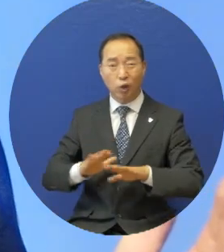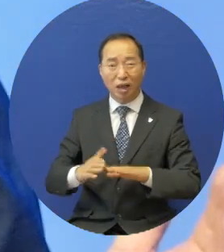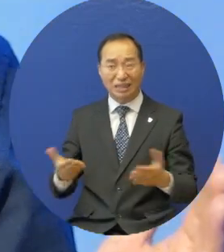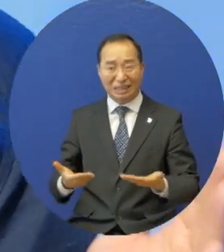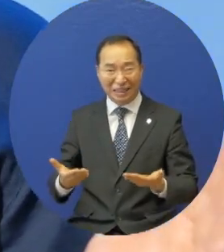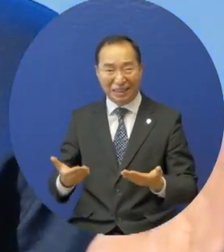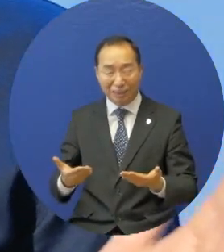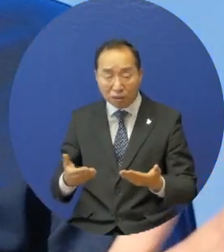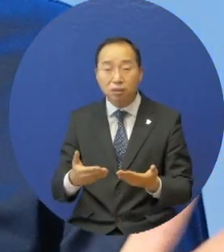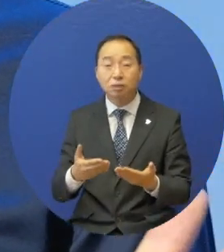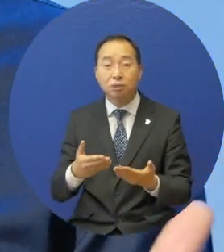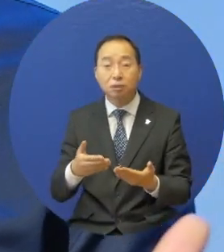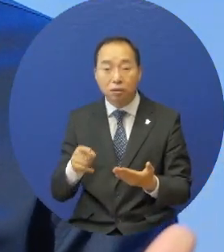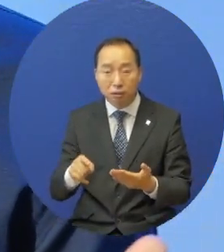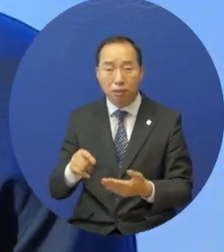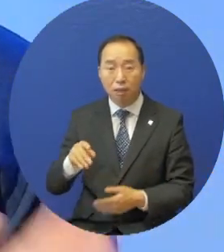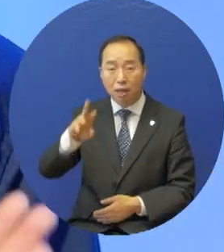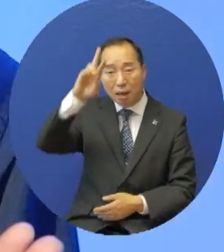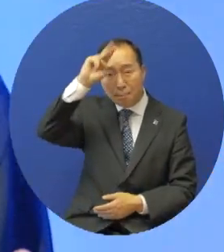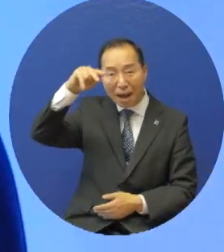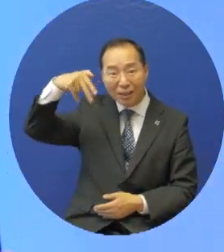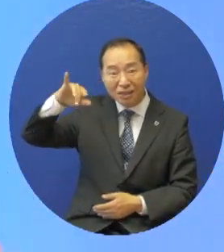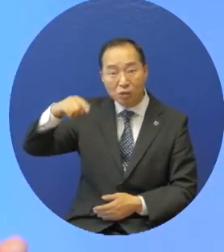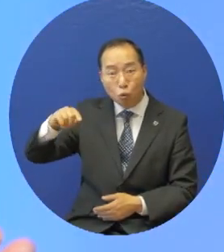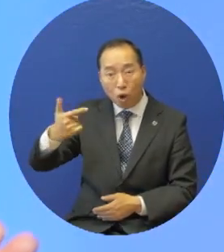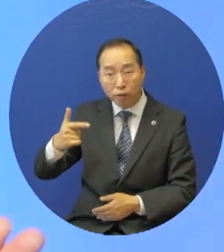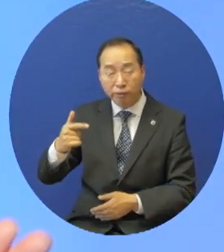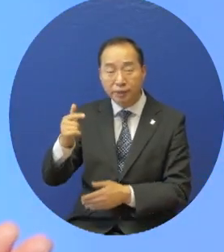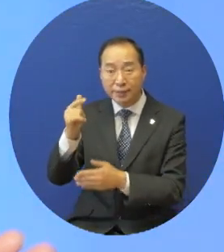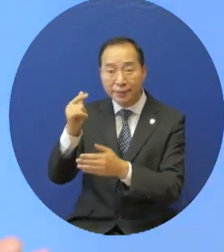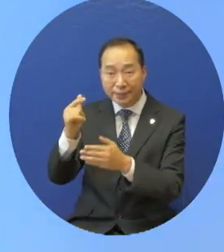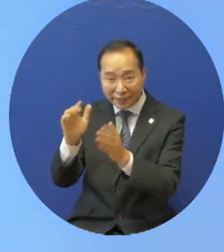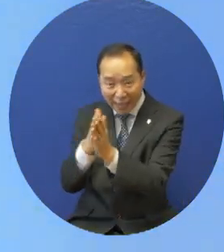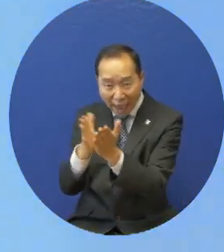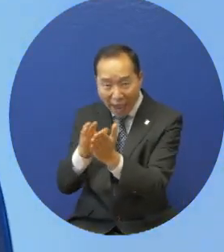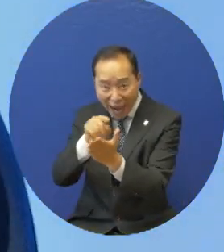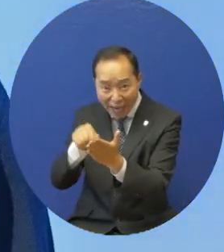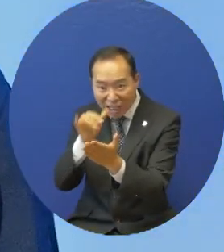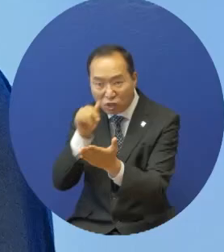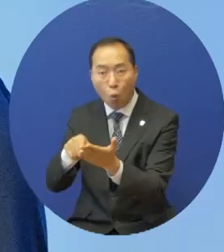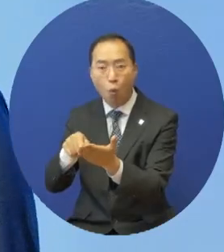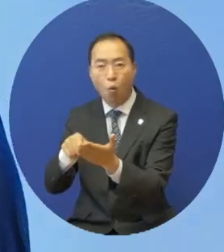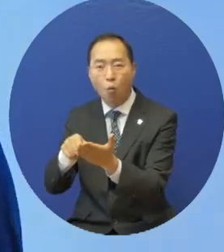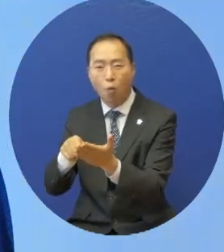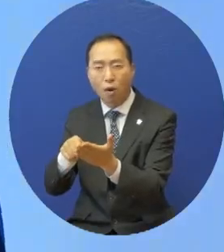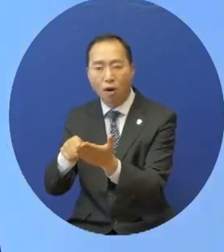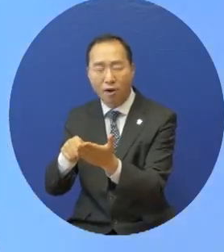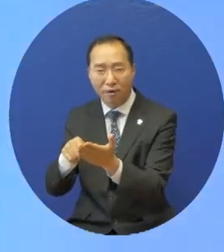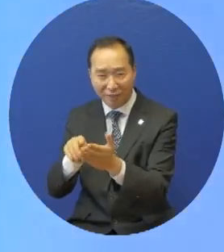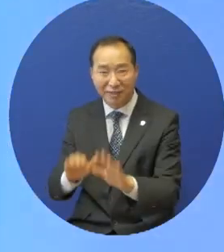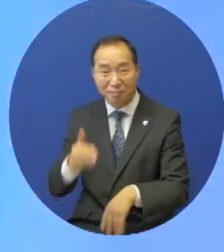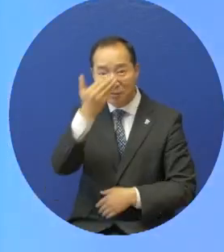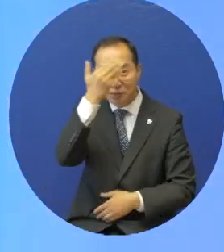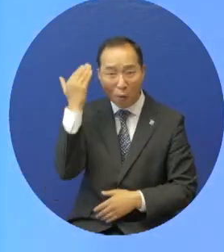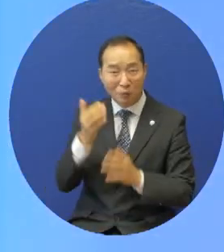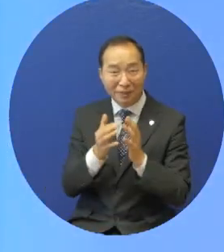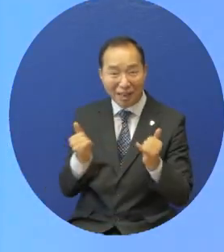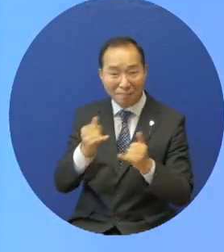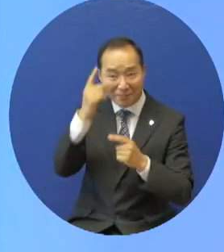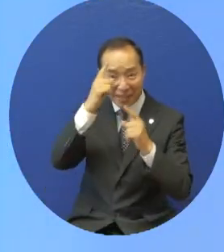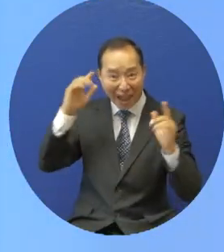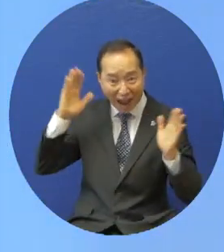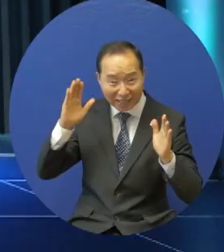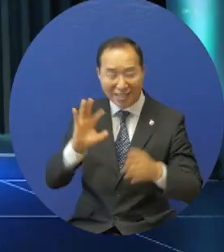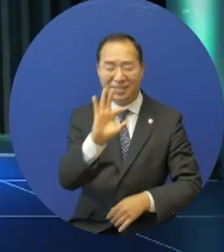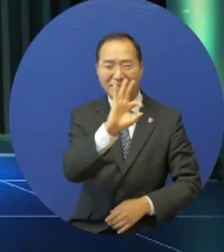분뇨처리업자라는 직업을 어디에서 가져왔냐면 연안박지원의 소설에서 가져왔어요. 그래서 네. 많은 책을 읽을 수 없는 젊은 친구들 혹시